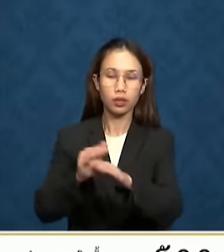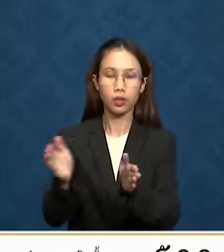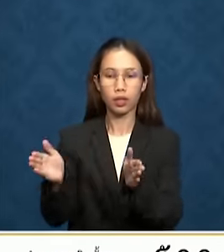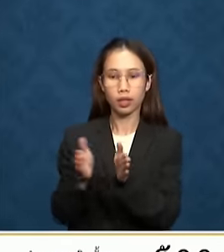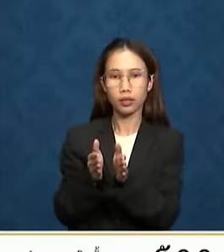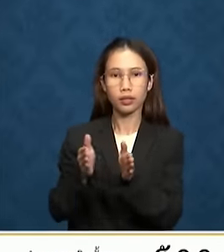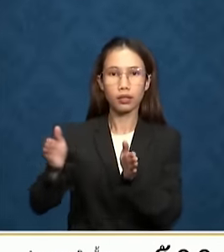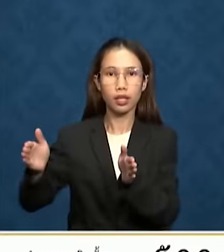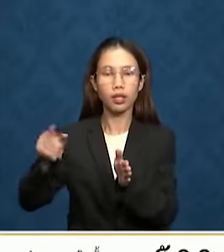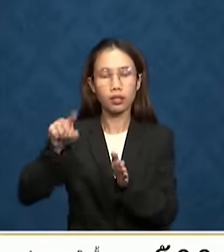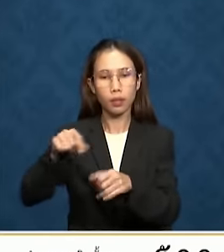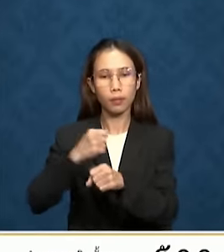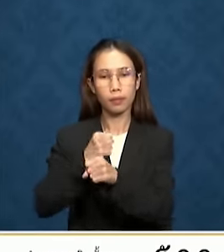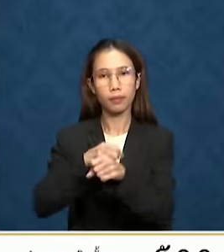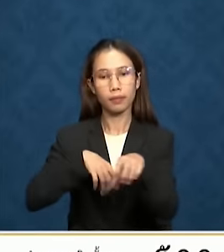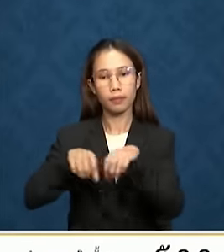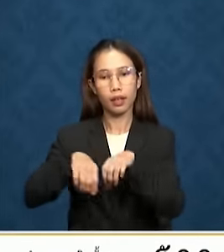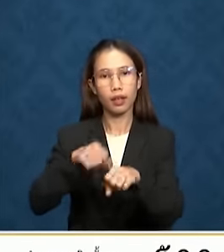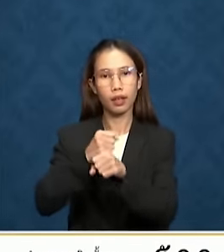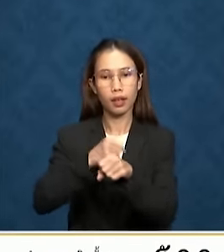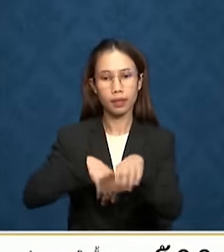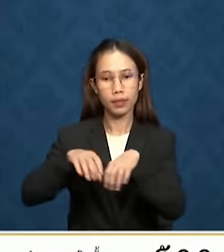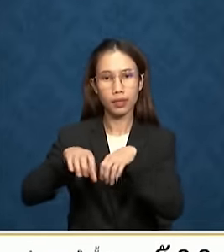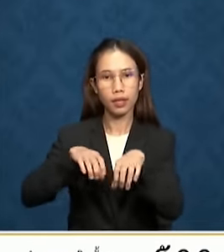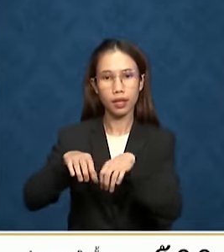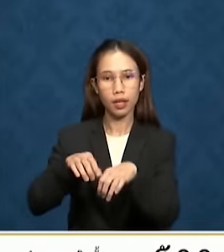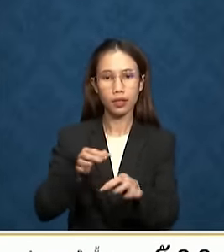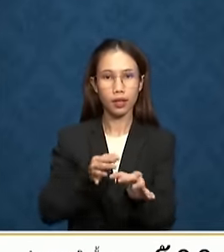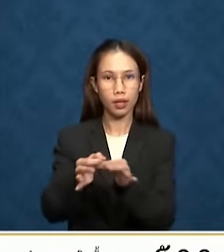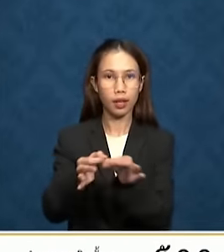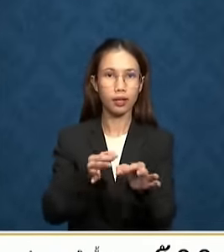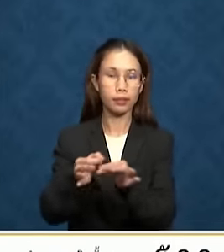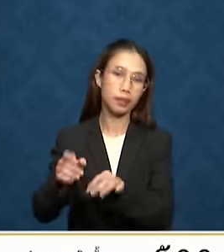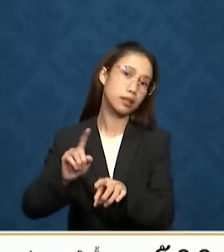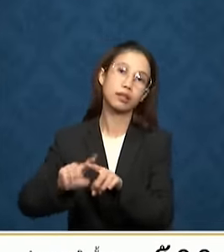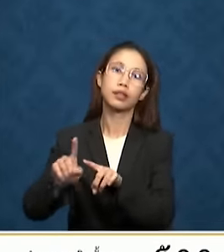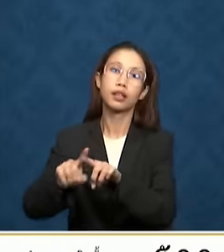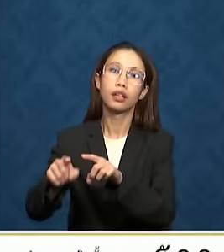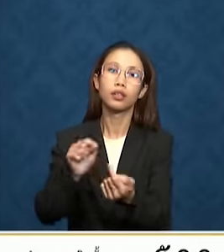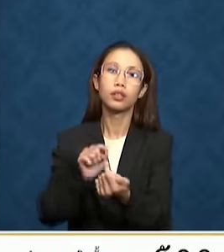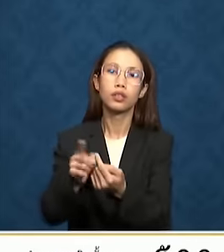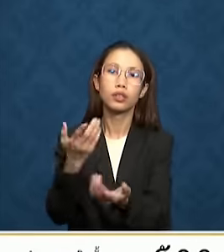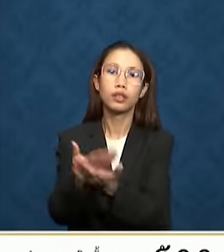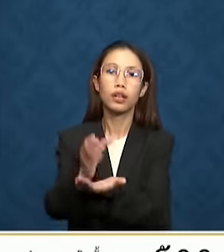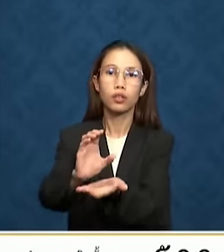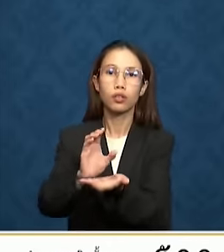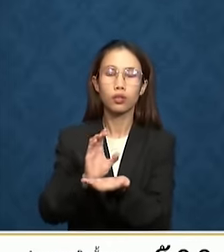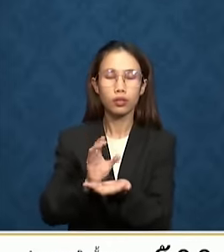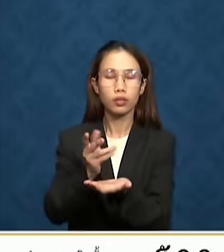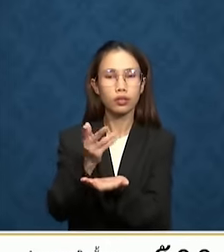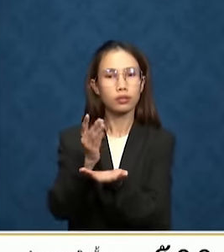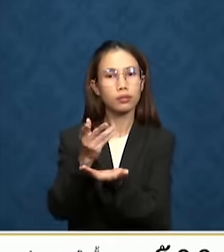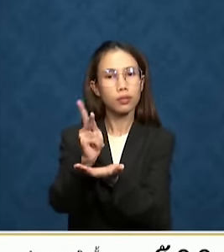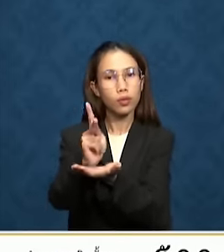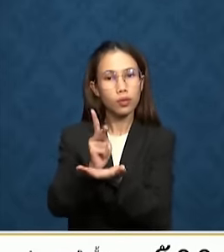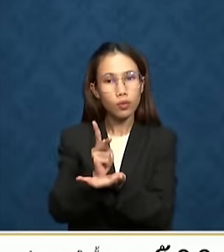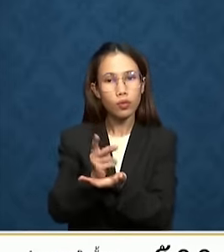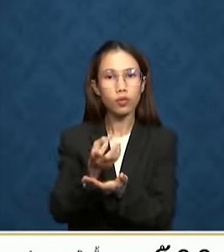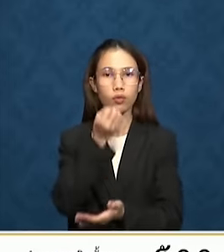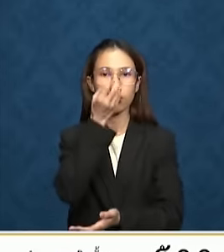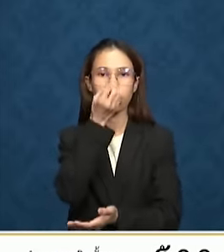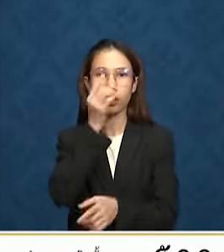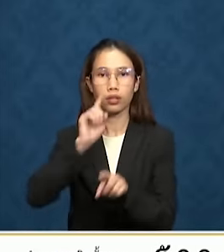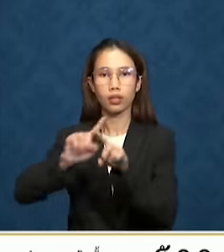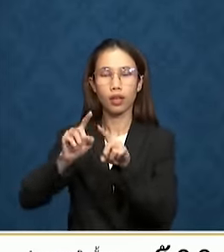ยาวในการที่จะต้องบริหารความเสี่ยงการอธิบายเรื่องเกี่ยวกับการกู้เรื่องเกี่ยวกับดอกเบี้ยที่ที่จะต้องเอ่อใช้ให้